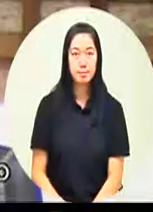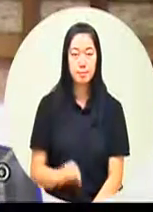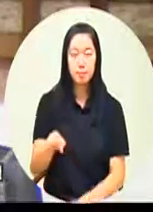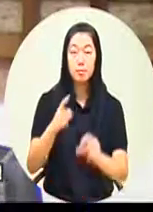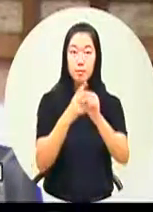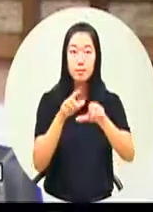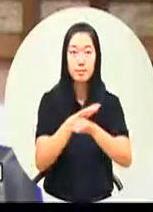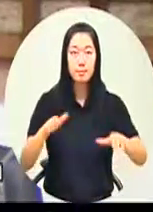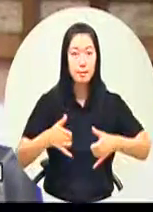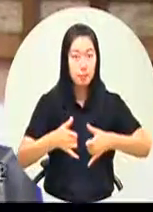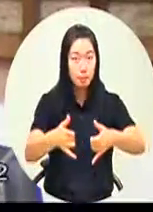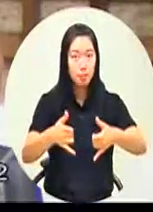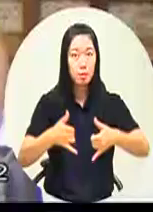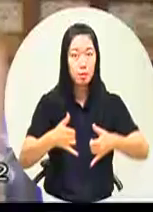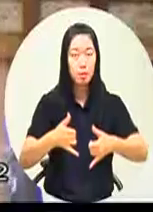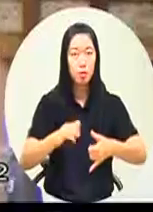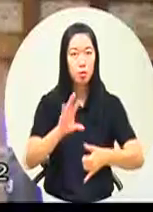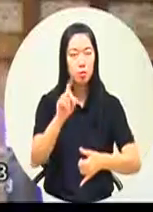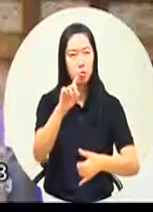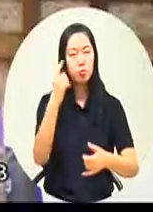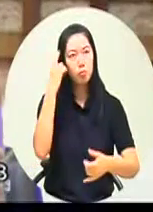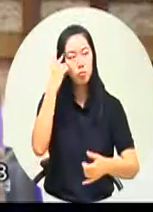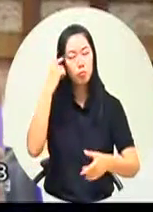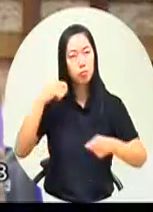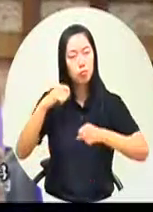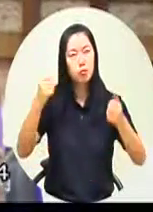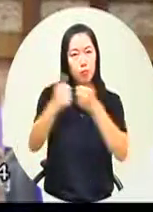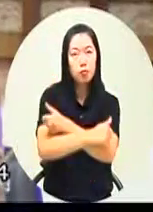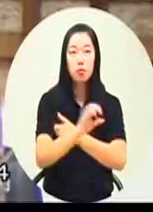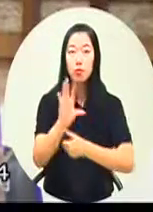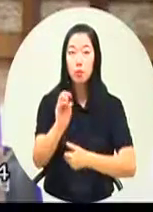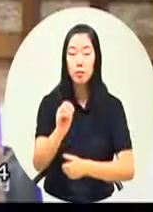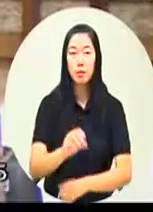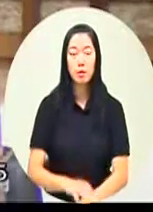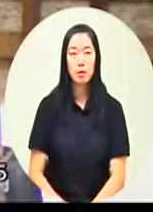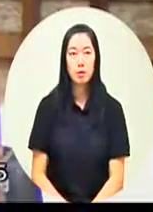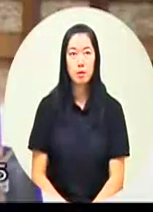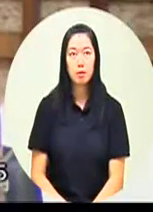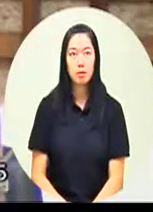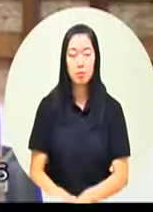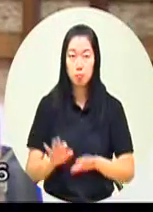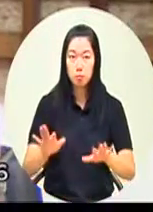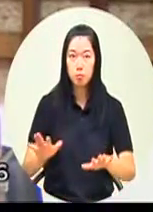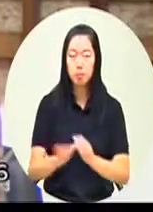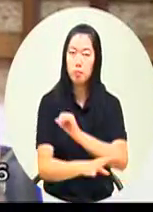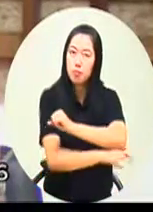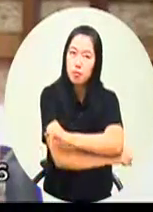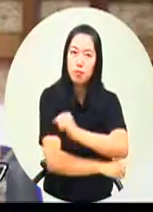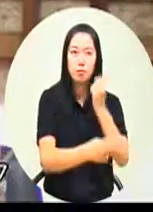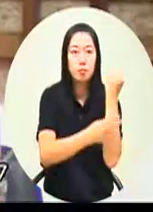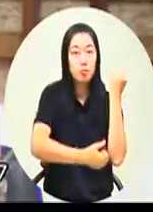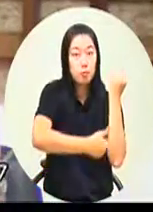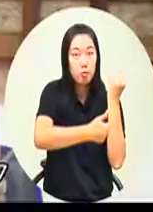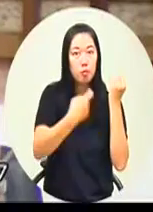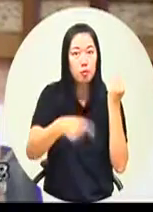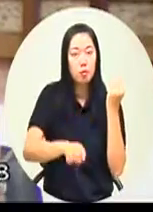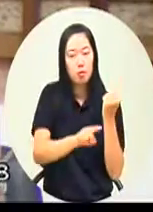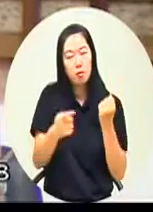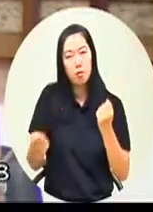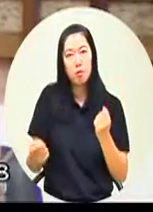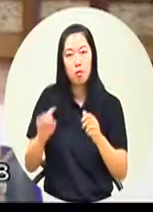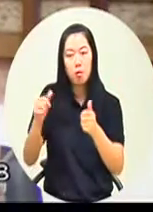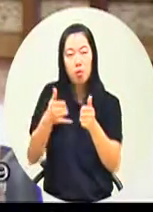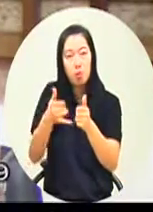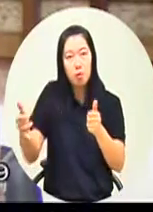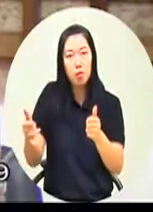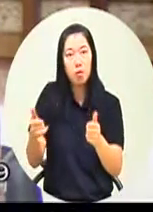安路是不是有什么替代的一个方案因为现在从基层的里长到我们地方的议员到